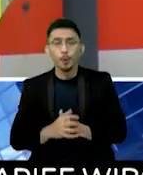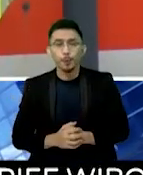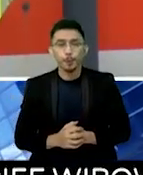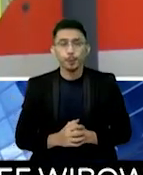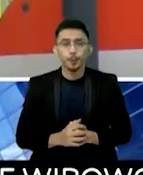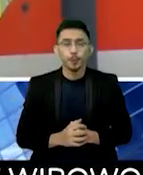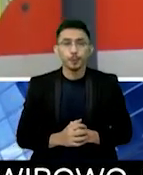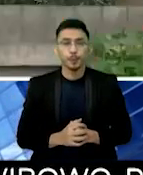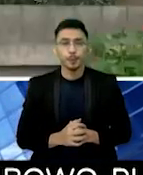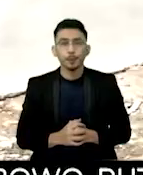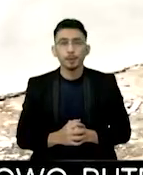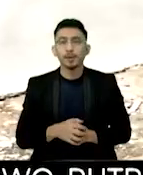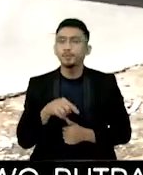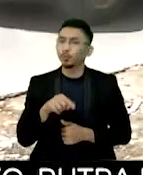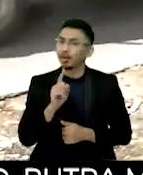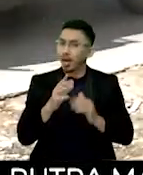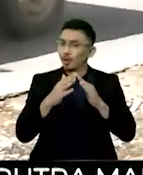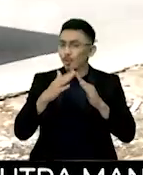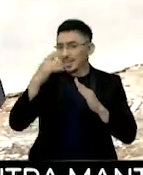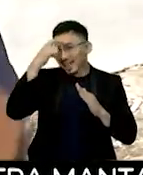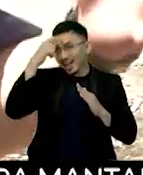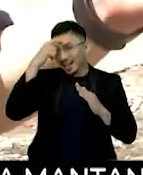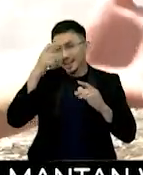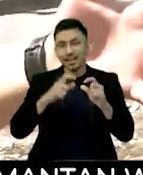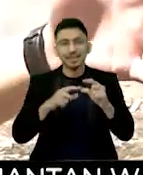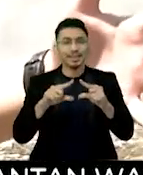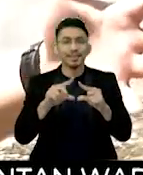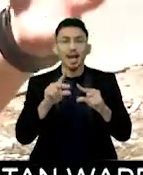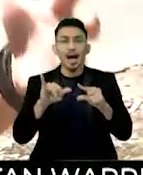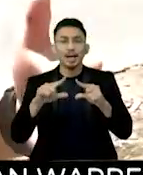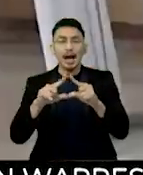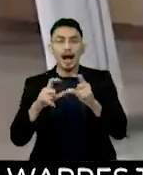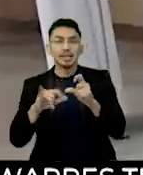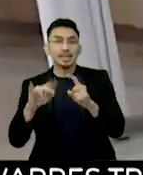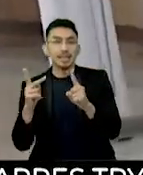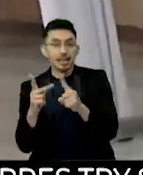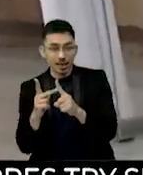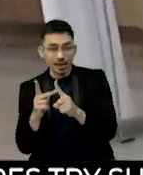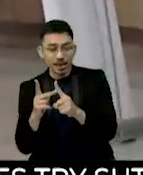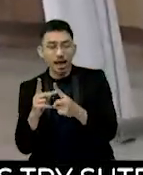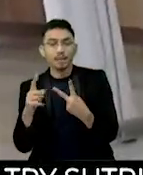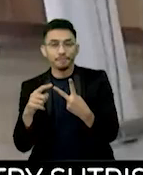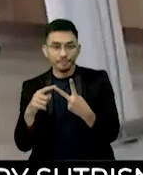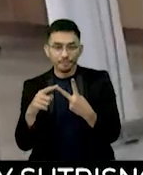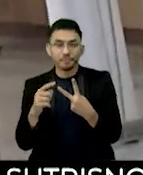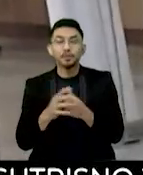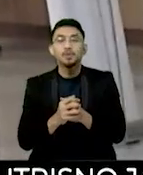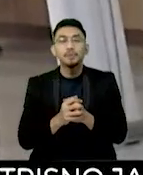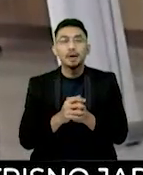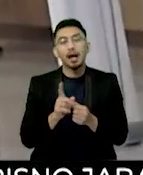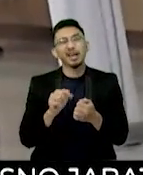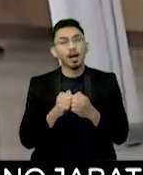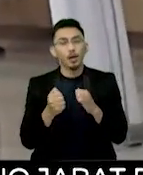Asih, Ciputat, Tangerang Selatan. Berdasarkan informasi yang kami terima di Rumah Sakit Sari Asih, ini merupakan kasus penularan